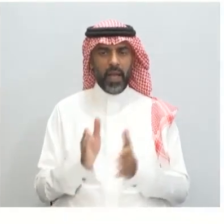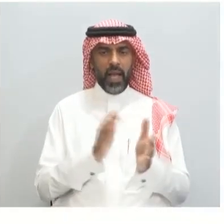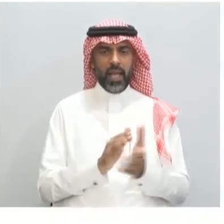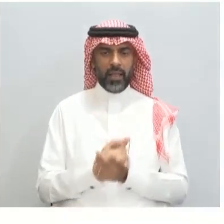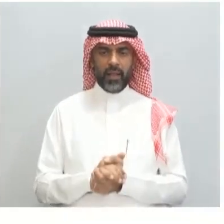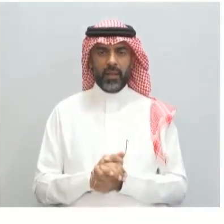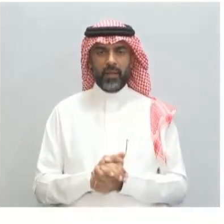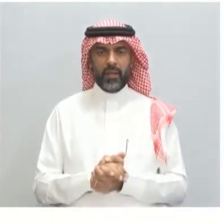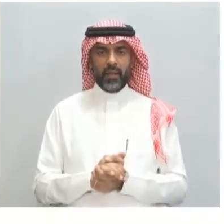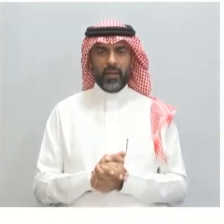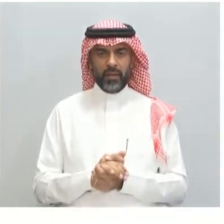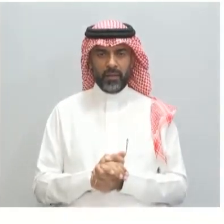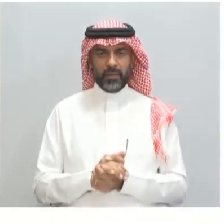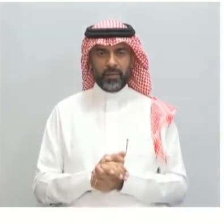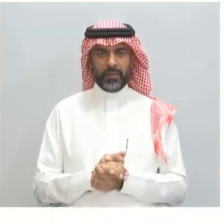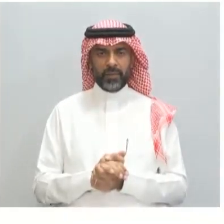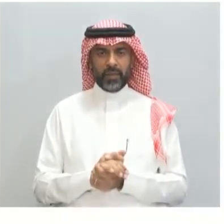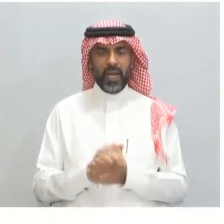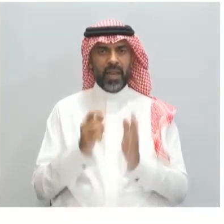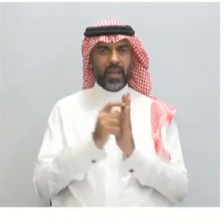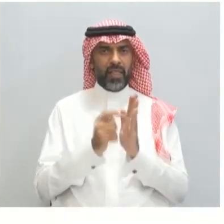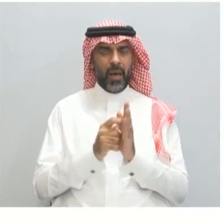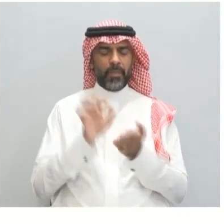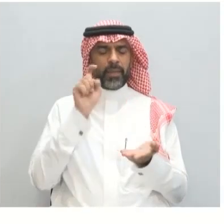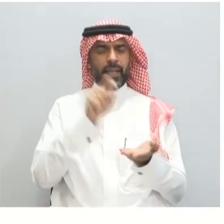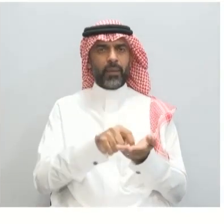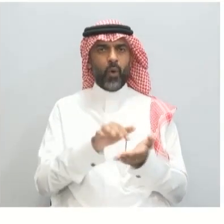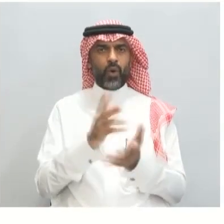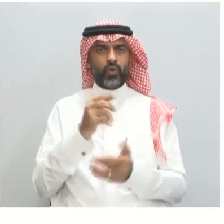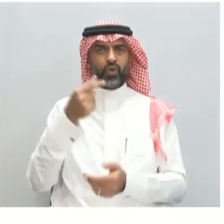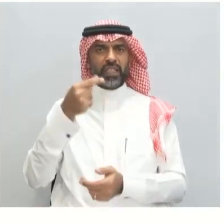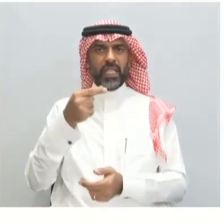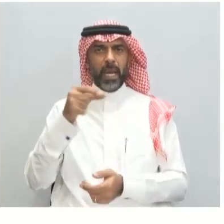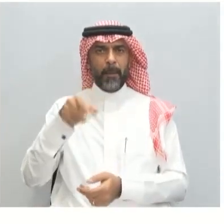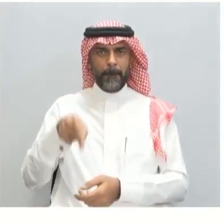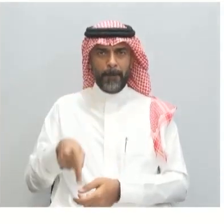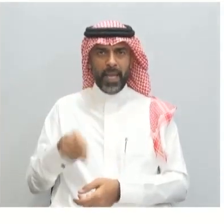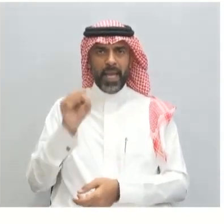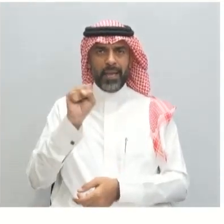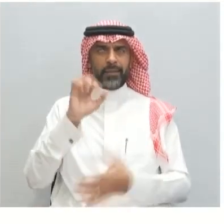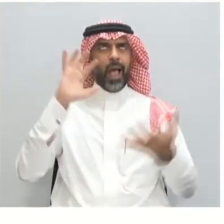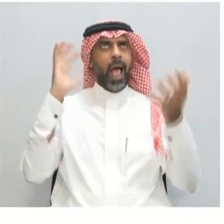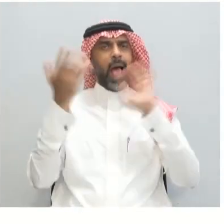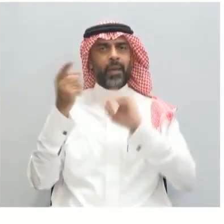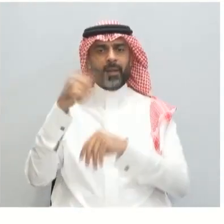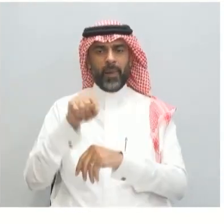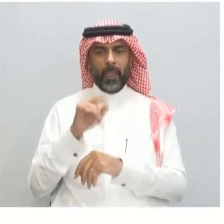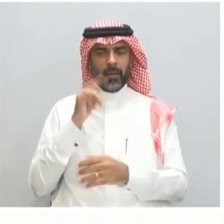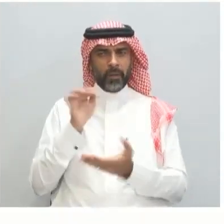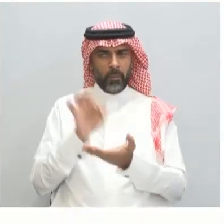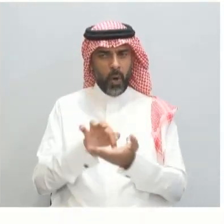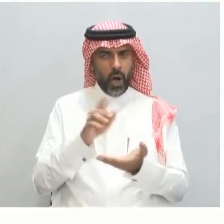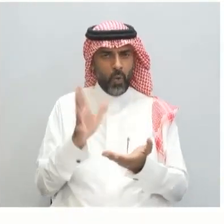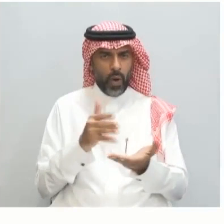عليها وايضا تعرفنا على نظام تحديد المواقع العالمي جي بي اس من احداثيات وتحديد مواقع